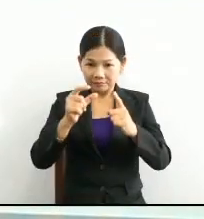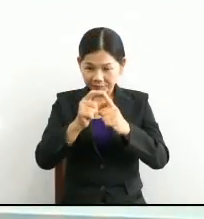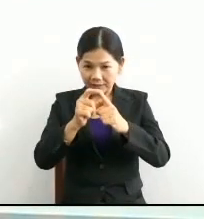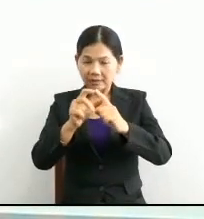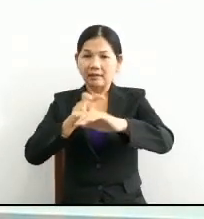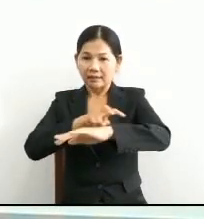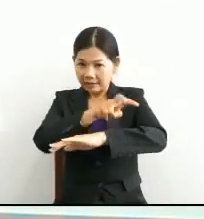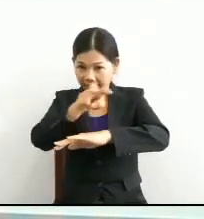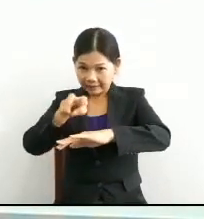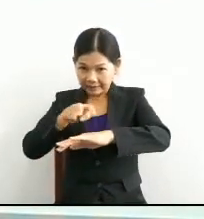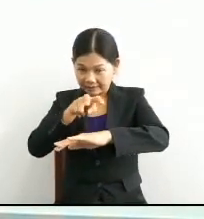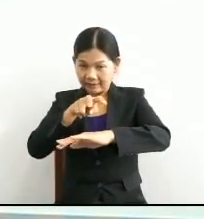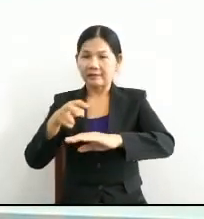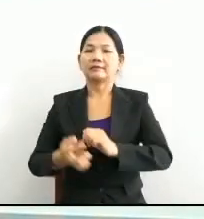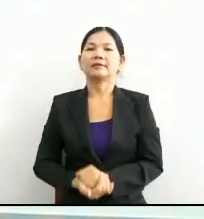con mớ